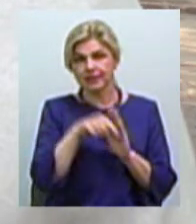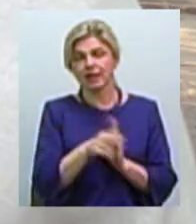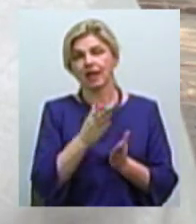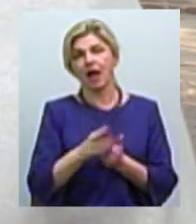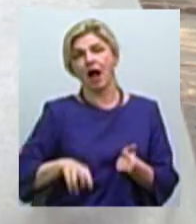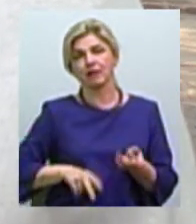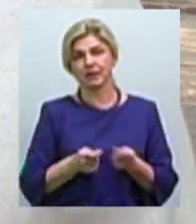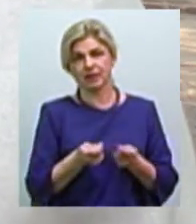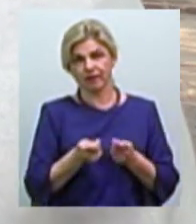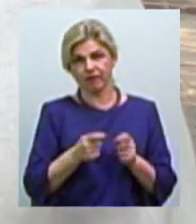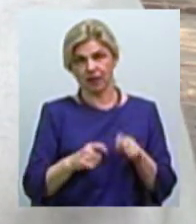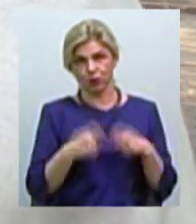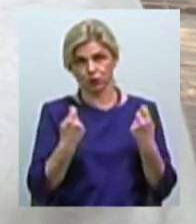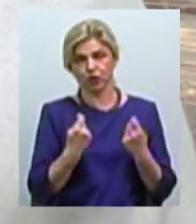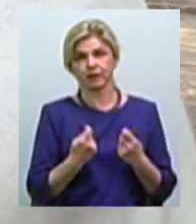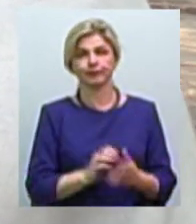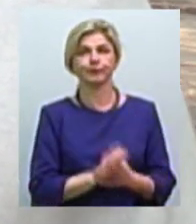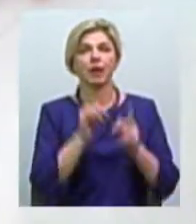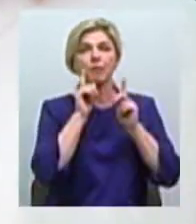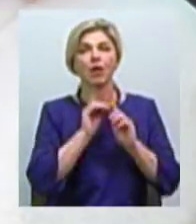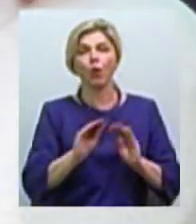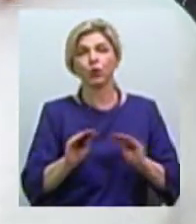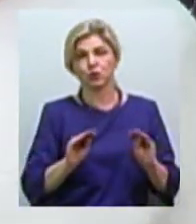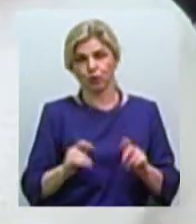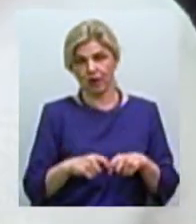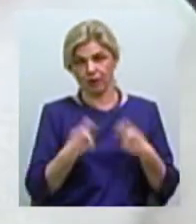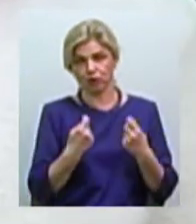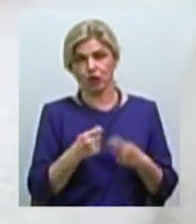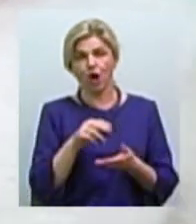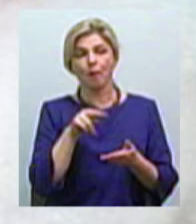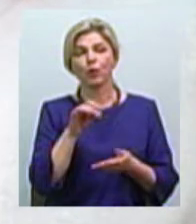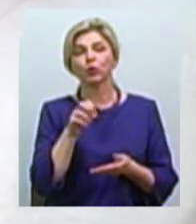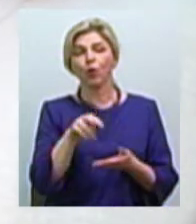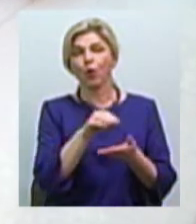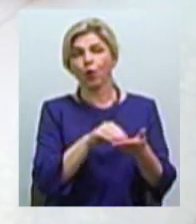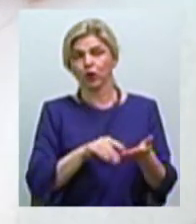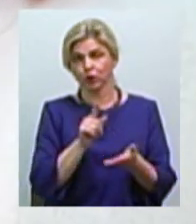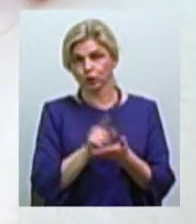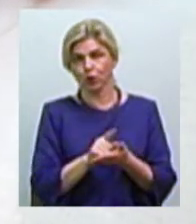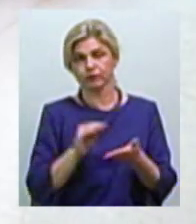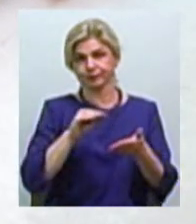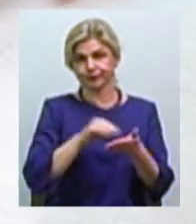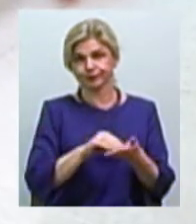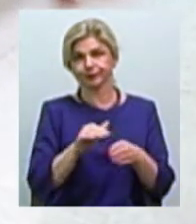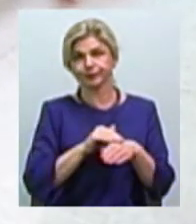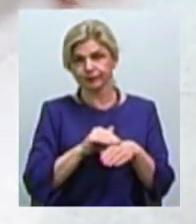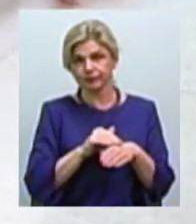адміністративне правопорушення, порушення правил благоустрою. Протокол повинен містить прізвище,